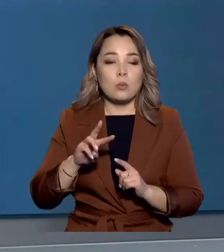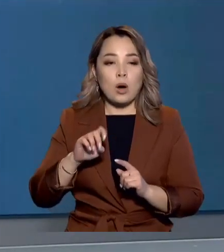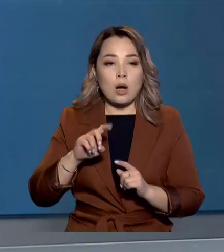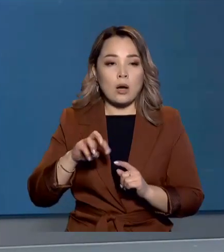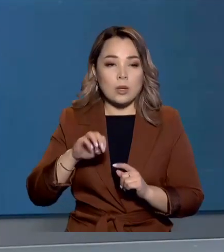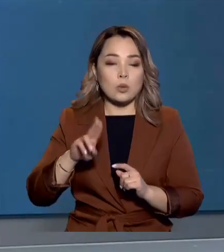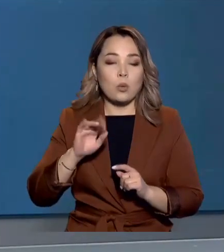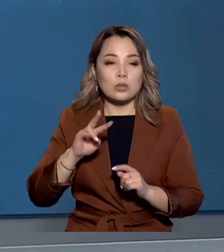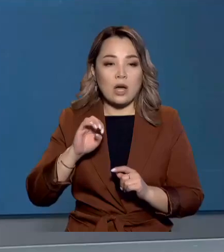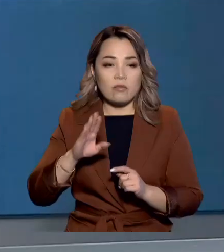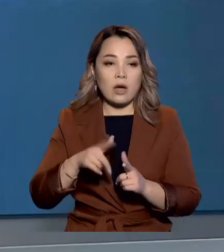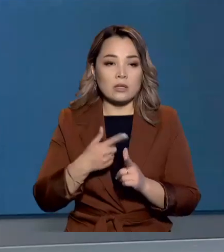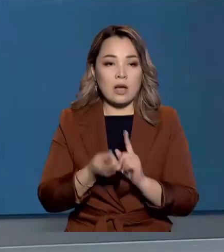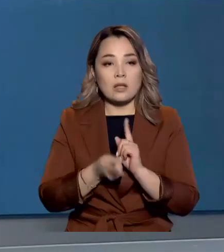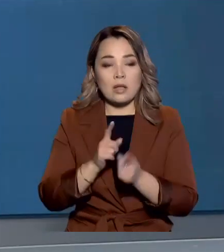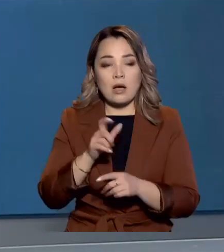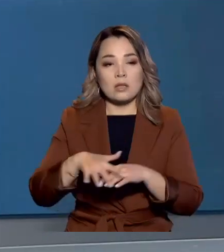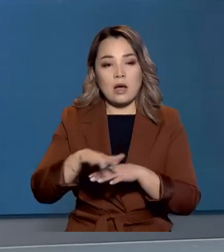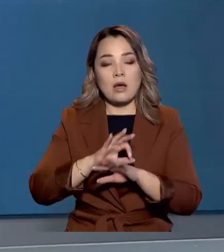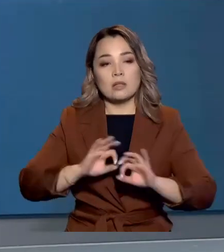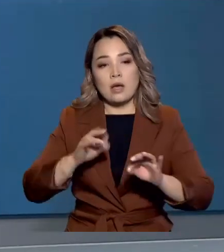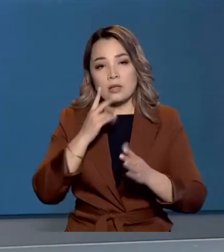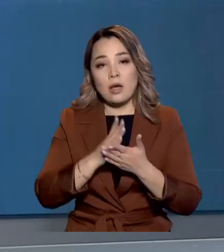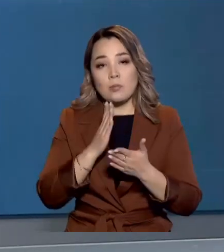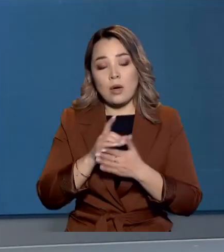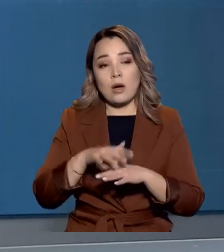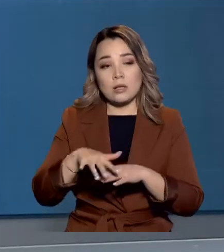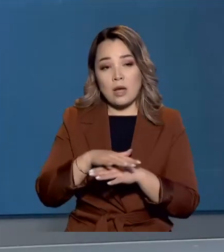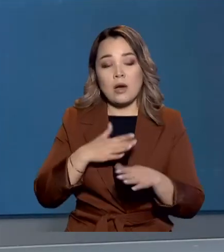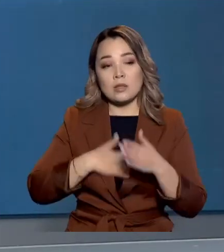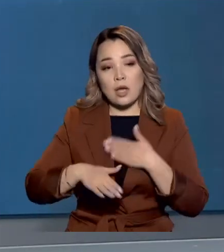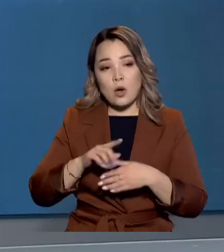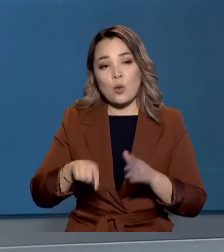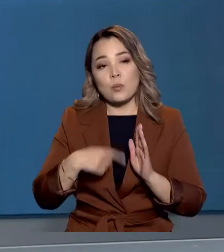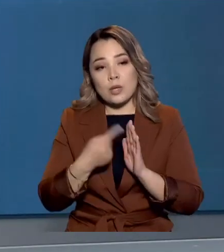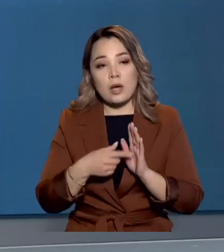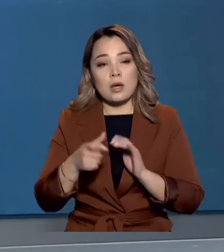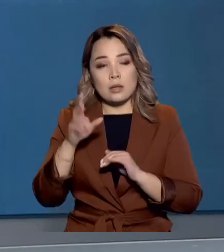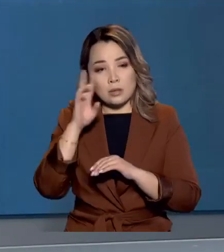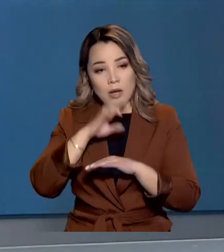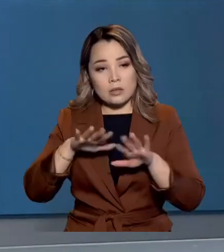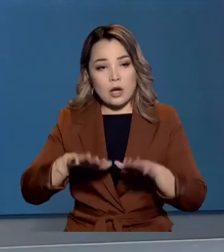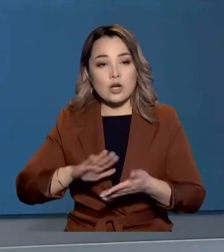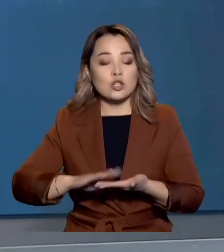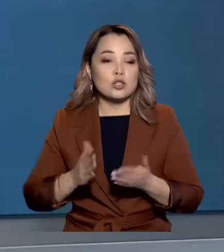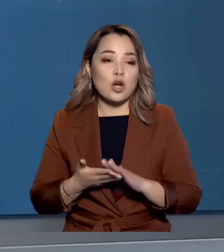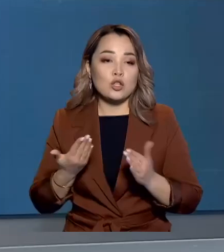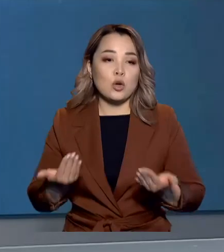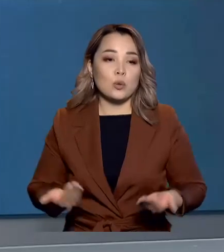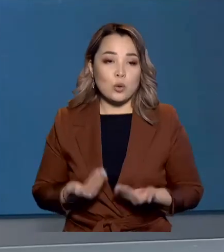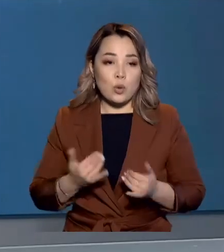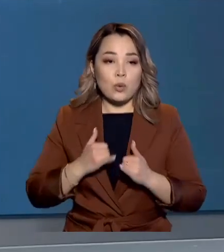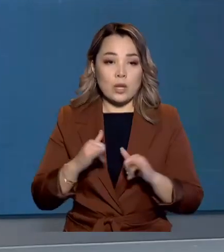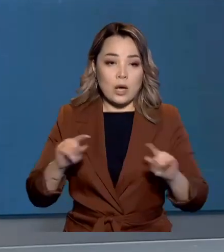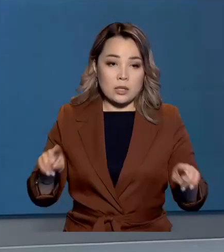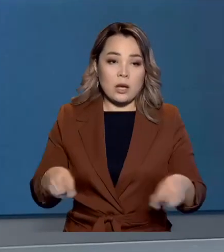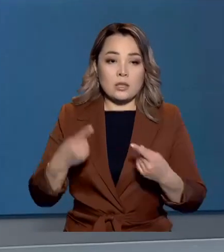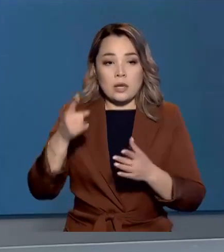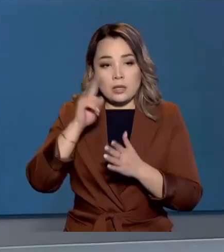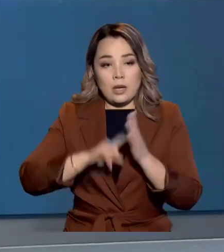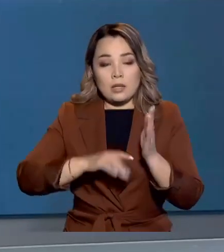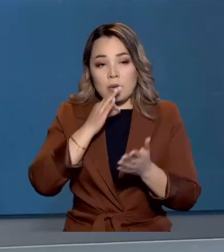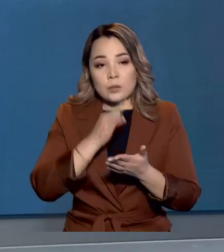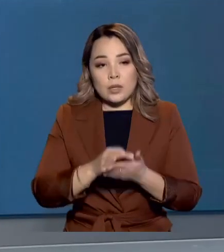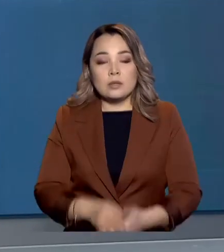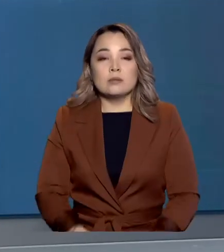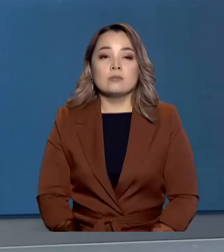ауыстыру ұсынысына туралы тұрғындар осылай дейді. Халық қордаланған мәселесі көп, елді мекеннің тіршілігі қайта жанданып, көркейе түсеріне сенімді.